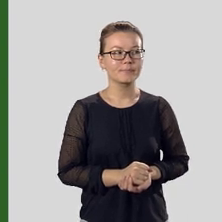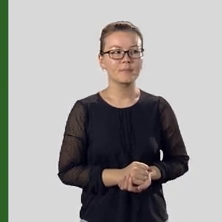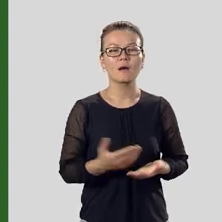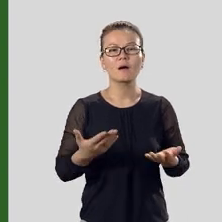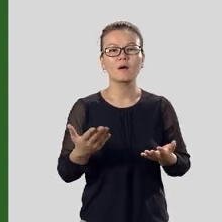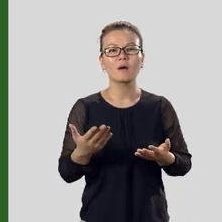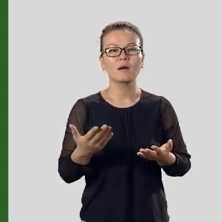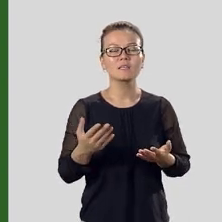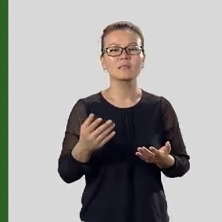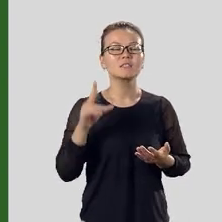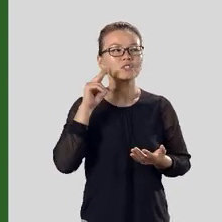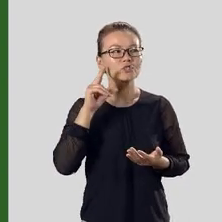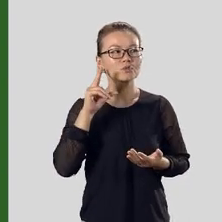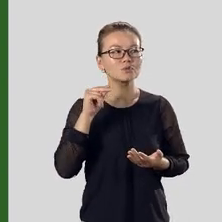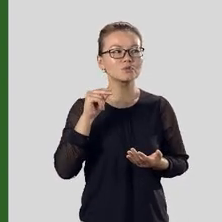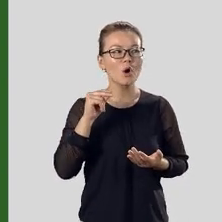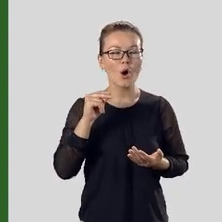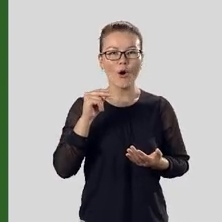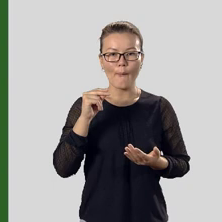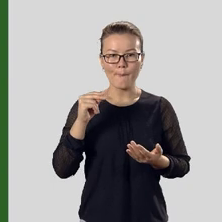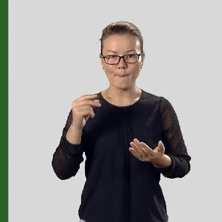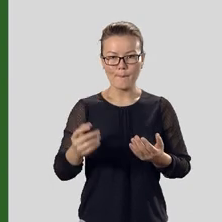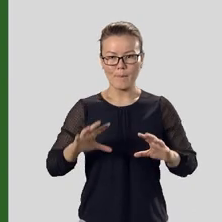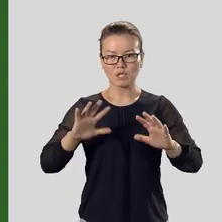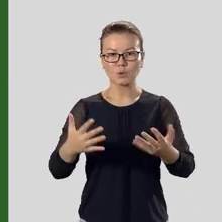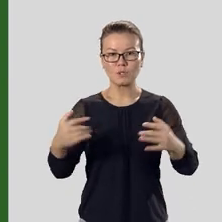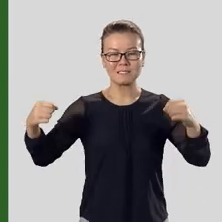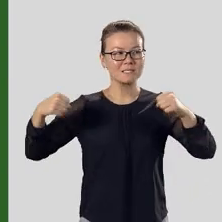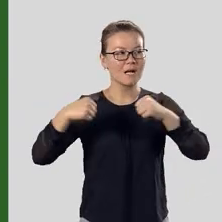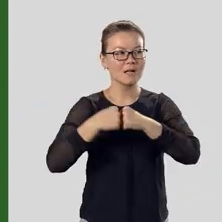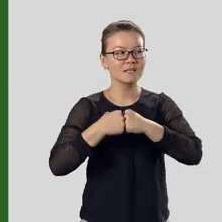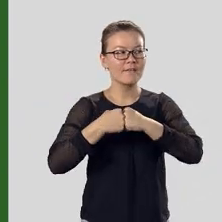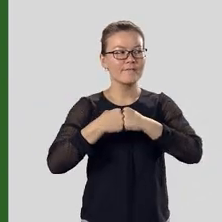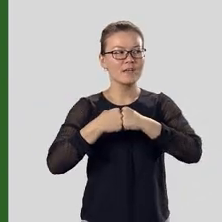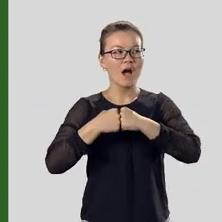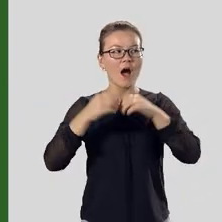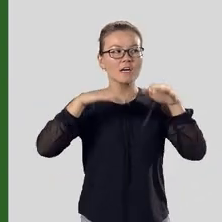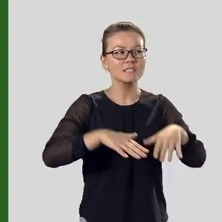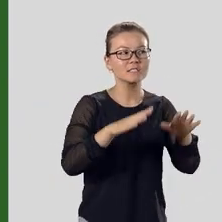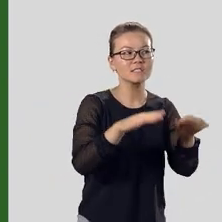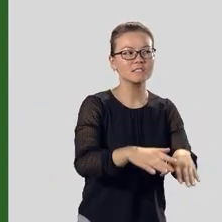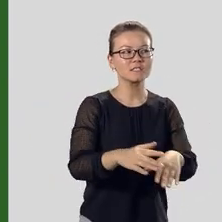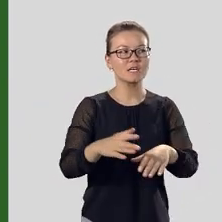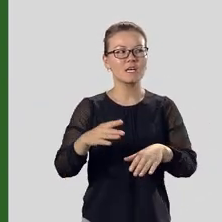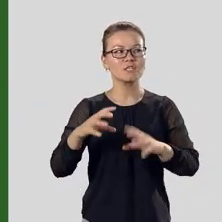Под какой цифрой происходит столкновение океанической земной коры с